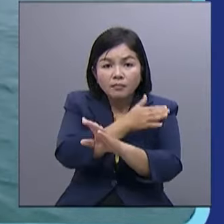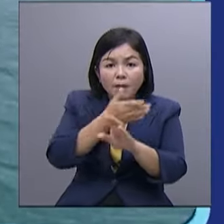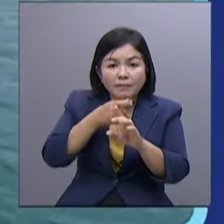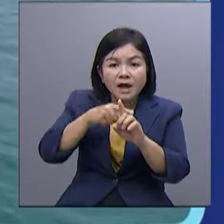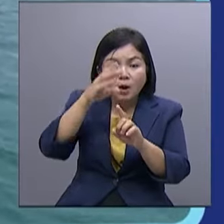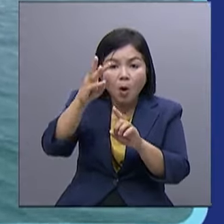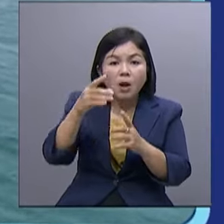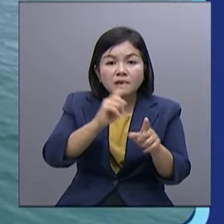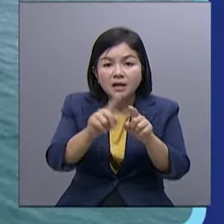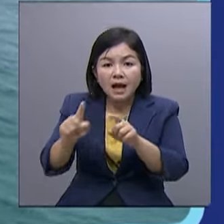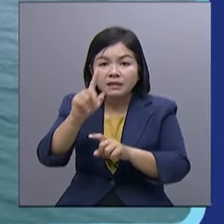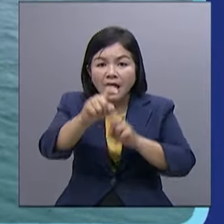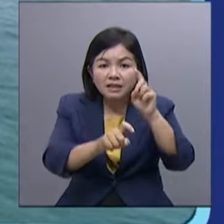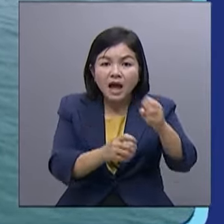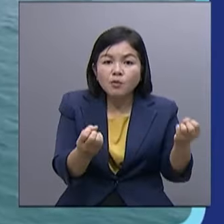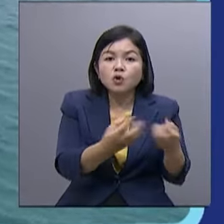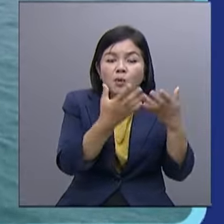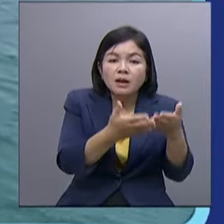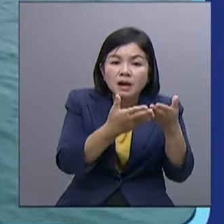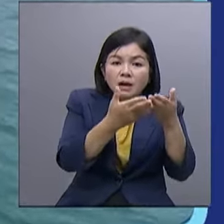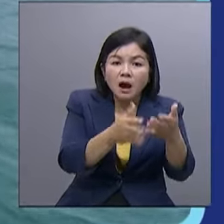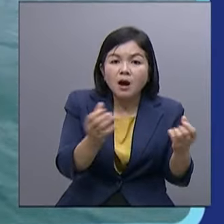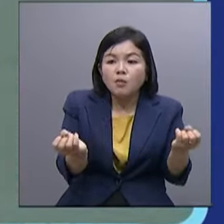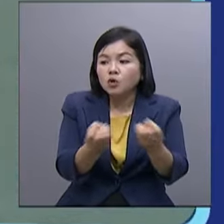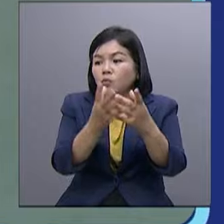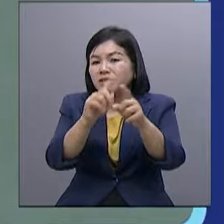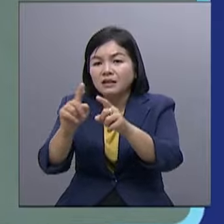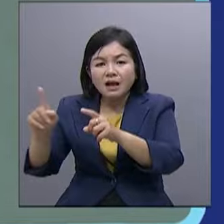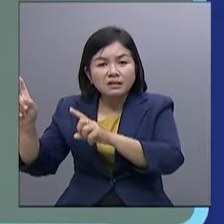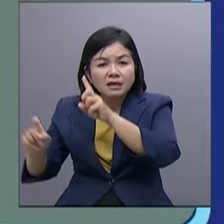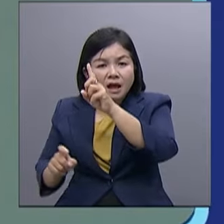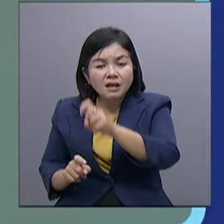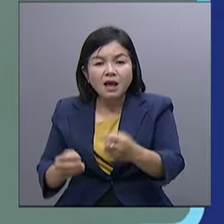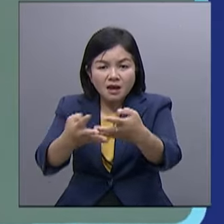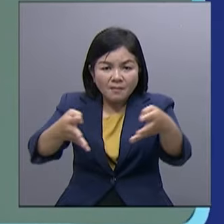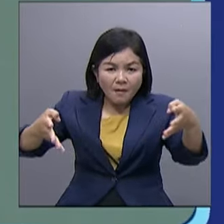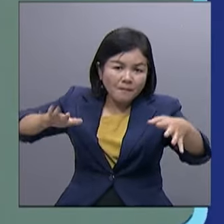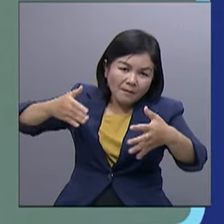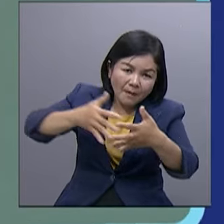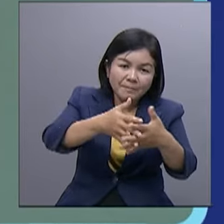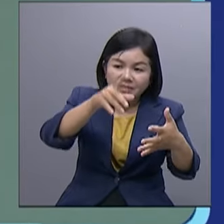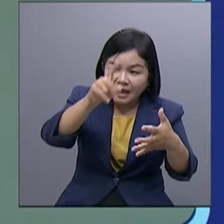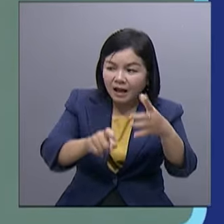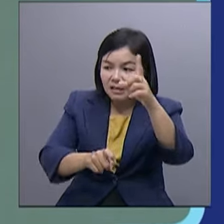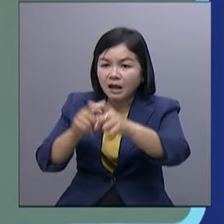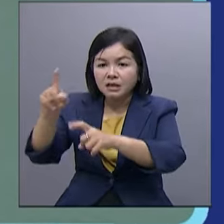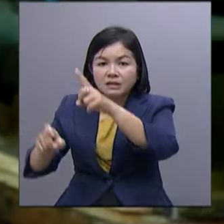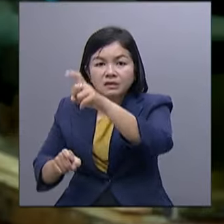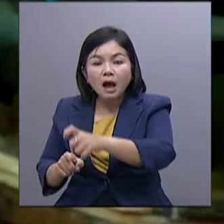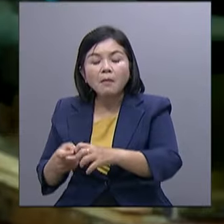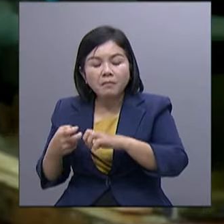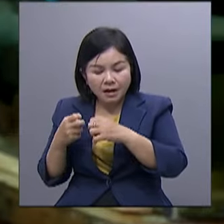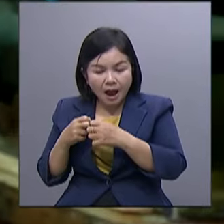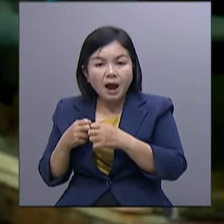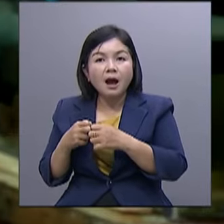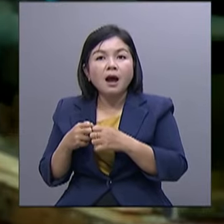เรือชนพร้อมกันมีทั้งติดติดวนจมปีปูเมื่อไม่นานมานี้ติดเครื่องมือประมงมีทุกอย่างเอจนั่นก็คือปัญหา